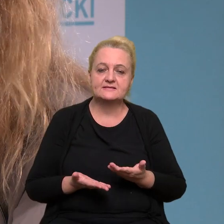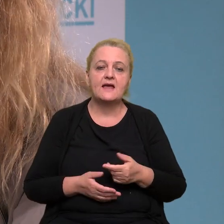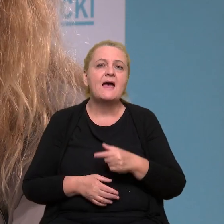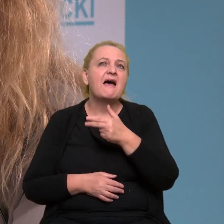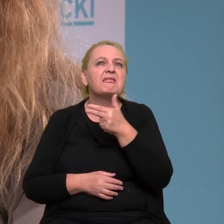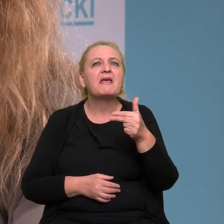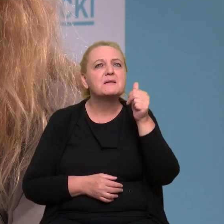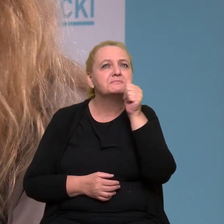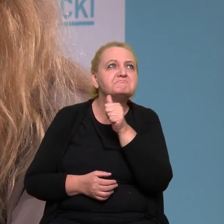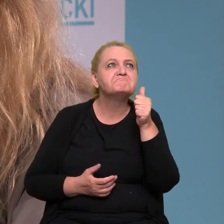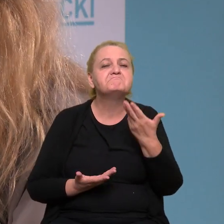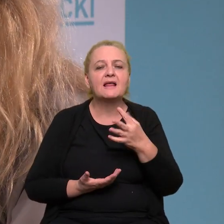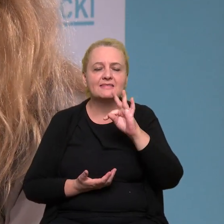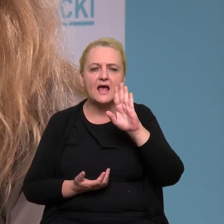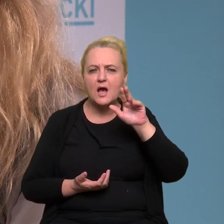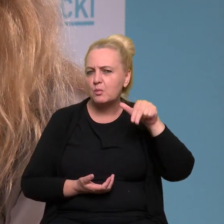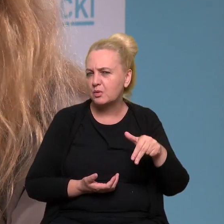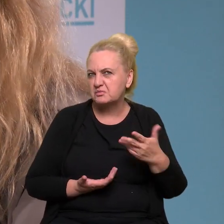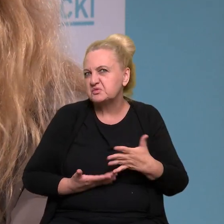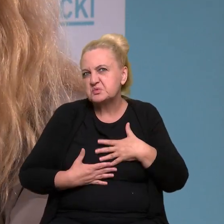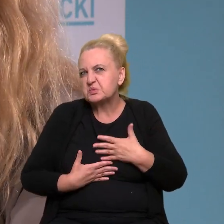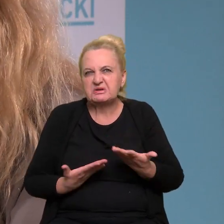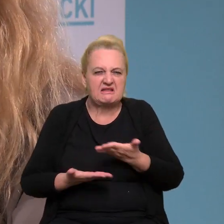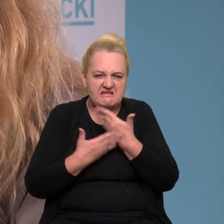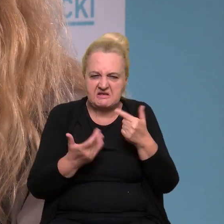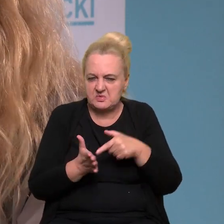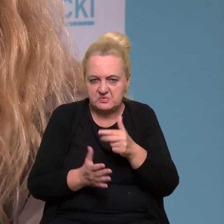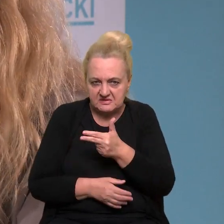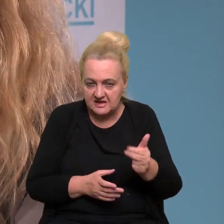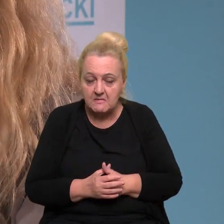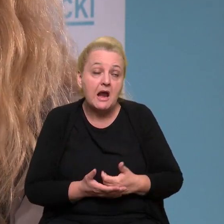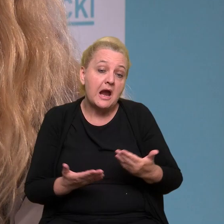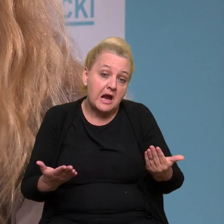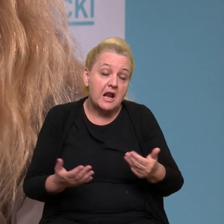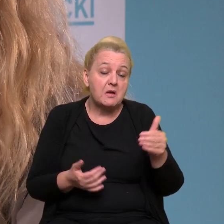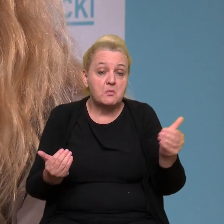tabu? Myślę, chyba nie ma takich tematów, chociaż